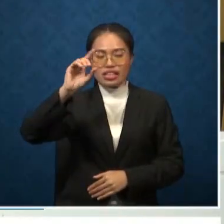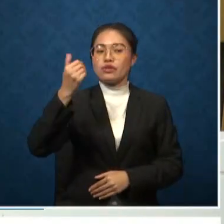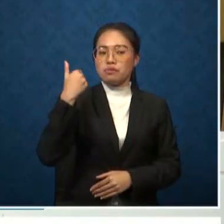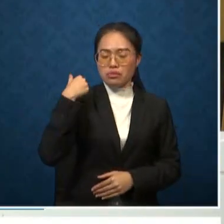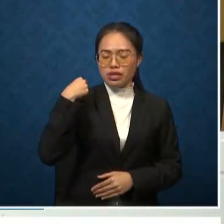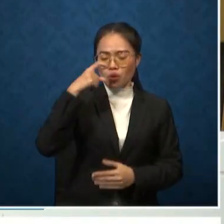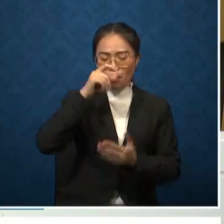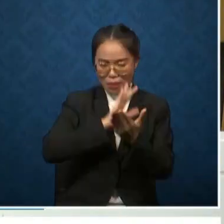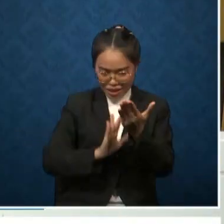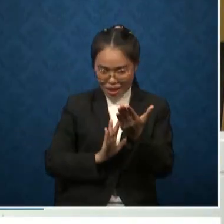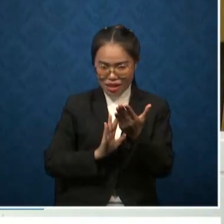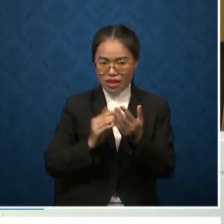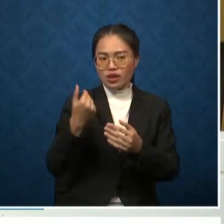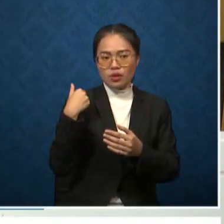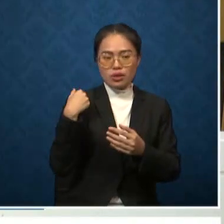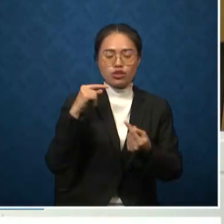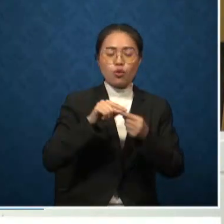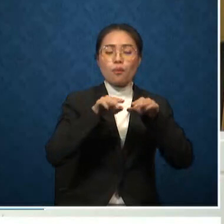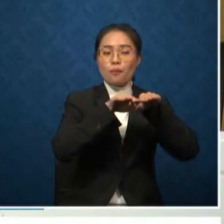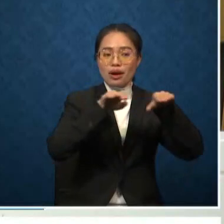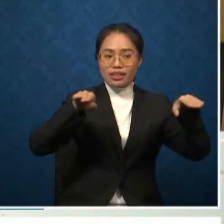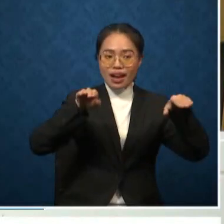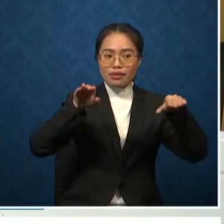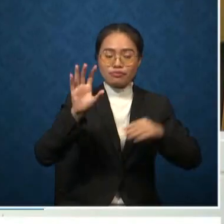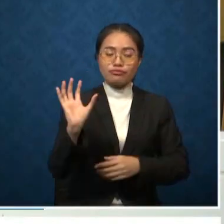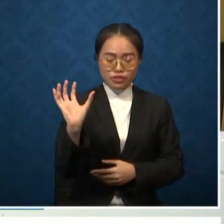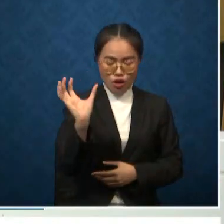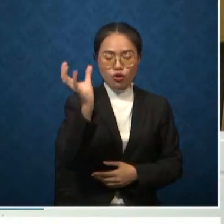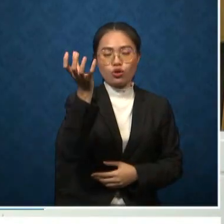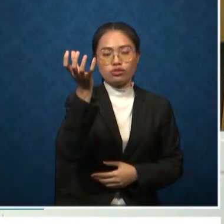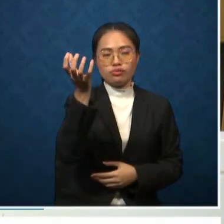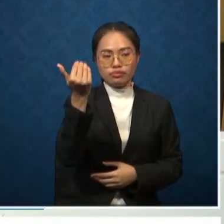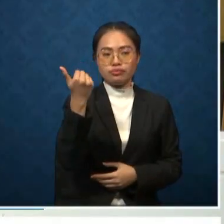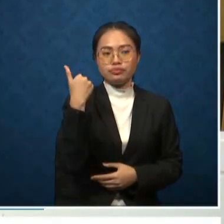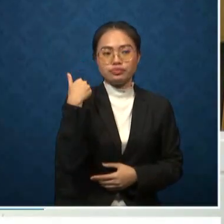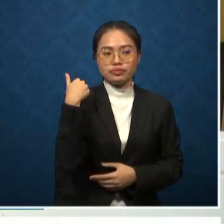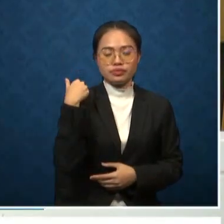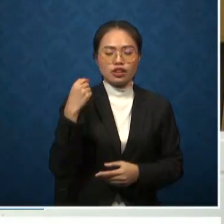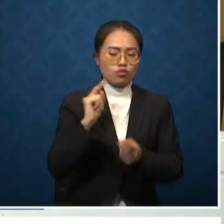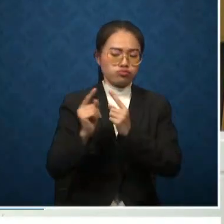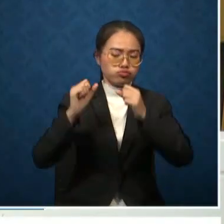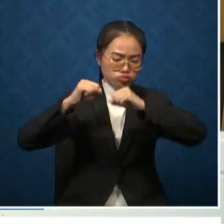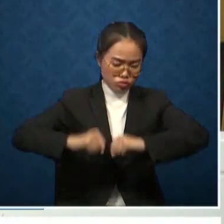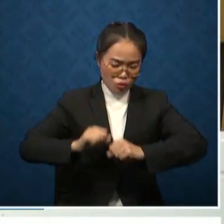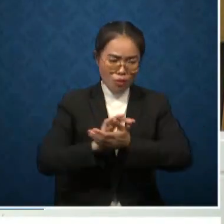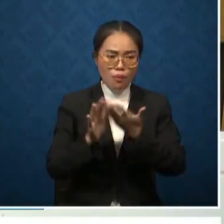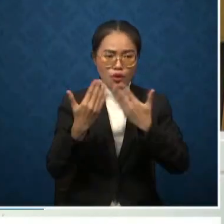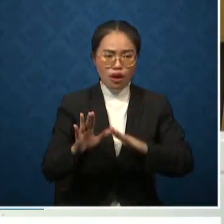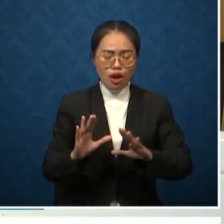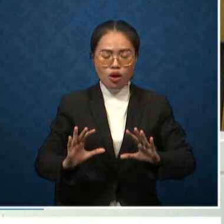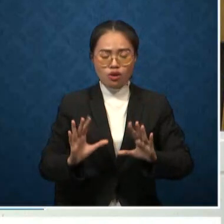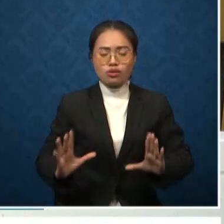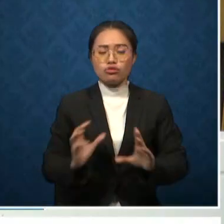ายในประเทศของเรากับอีกส่วนหนึ่งก็คือในส่วนของระดับมาตรฐานสากลนะครับซึ่งได้มีการตกลงกันไปแล้วนะครับเพราะฉะนั้นข้อมูลตร